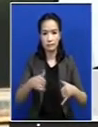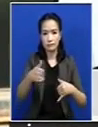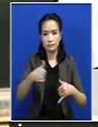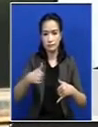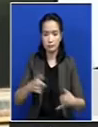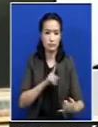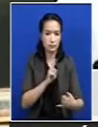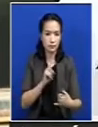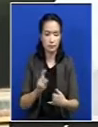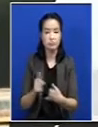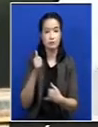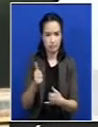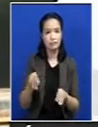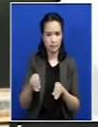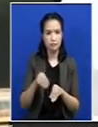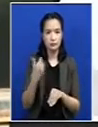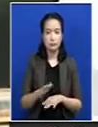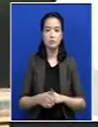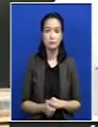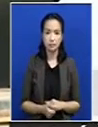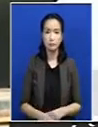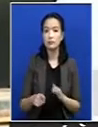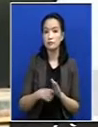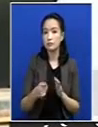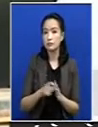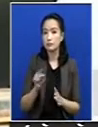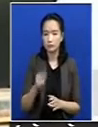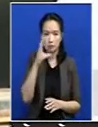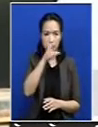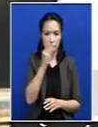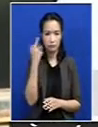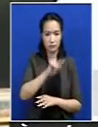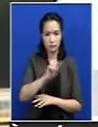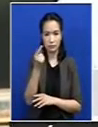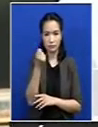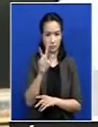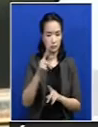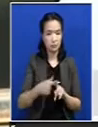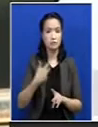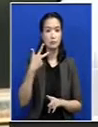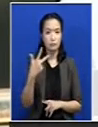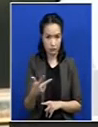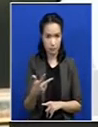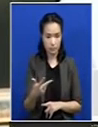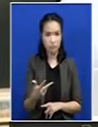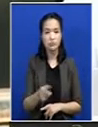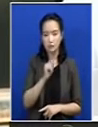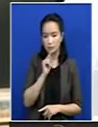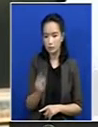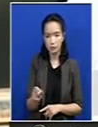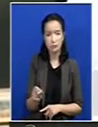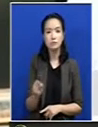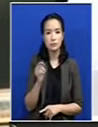หมายจับมาสอบปากคำได้เร็วๆนี้เหตุเกิดขึ้นเมื่อคืนวันที่13มีนาคมแล้วก็ถูกแจ้งข้อกล่